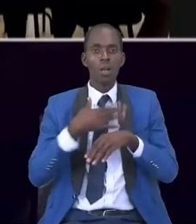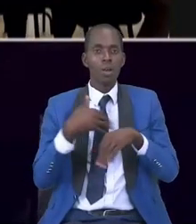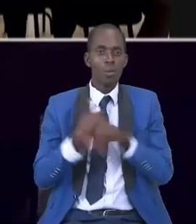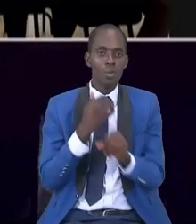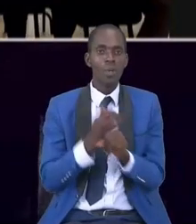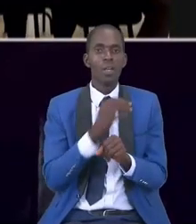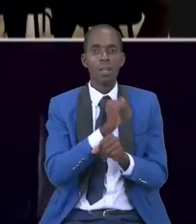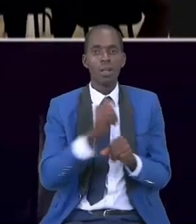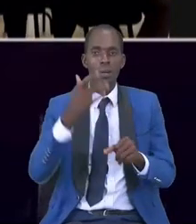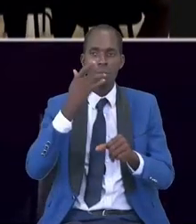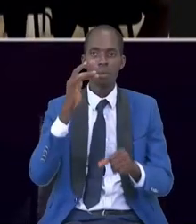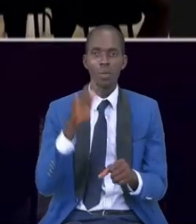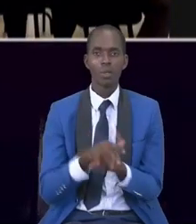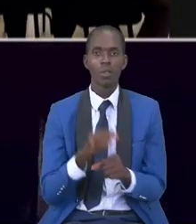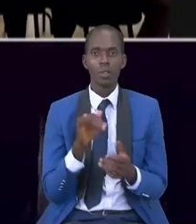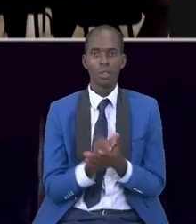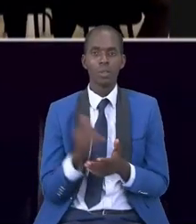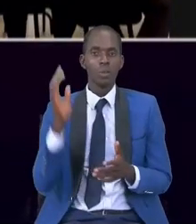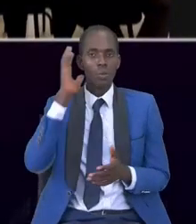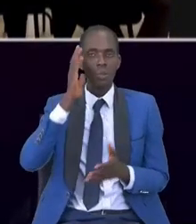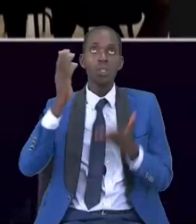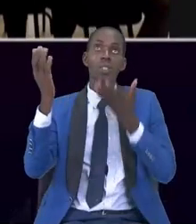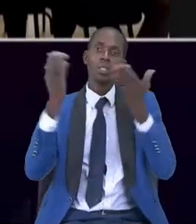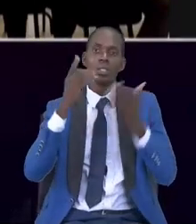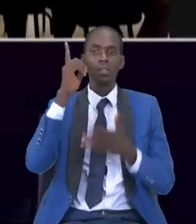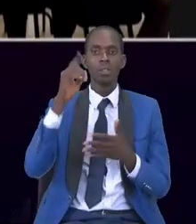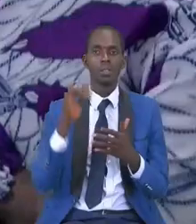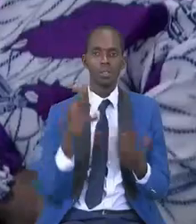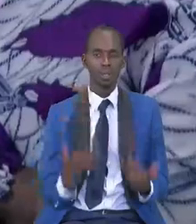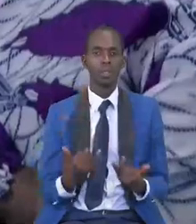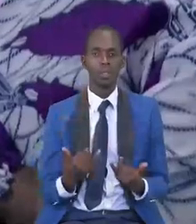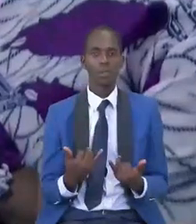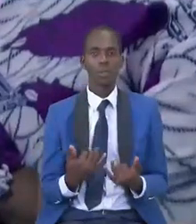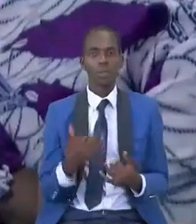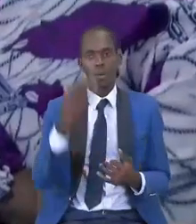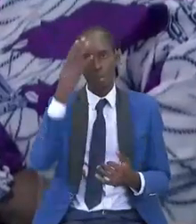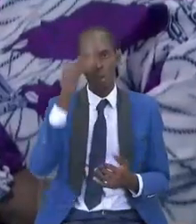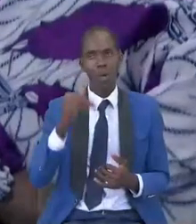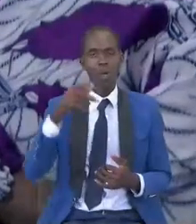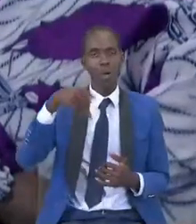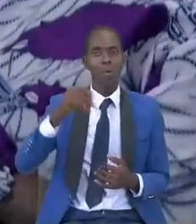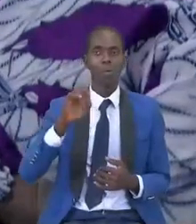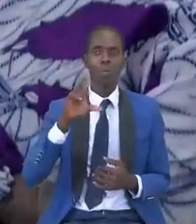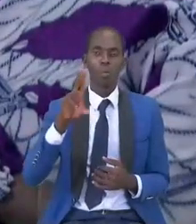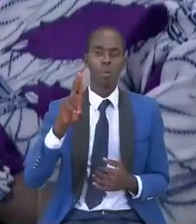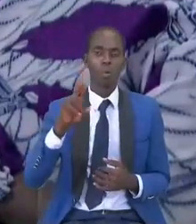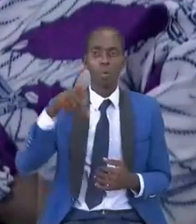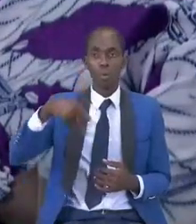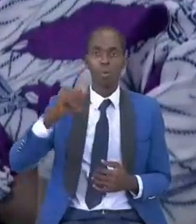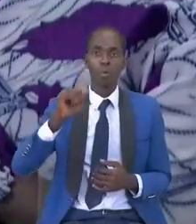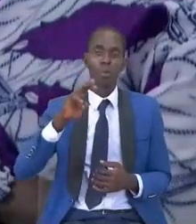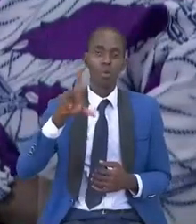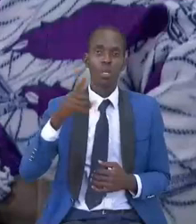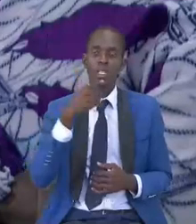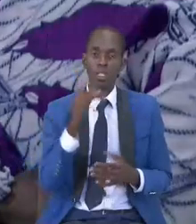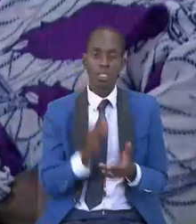l'Éternel. Nous allons te servir. C'est pourquoi l'apôtre Paul a dit, si je prêche l'évangile volontairement, j'ai